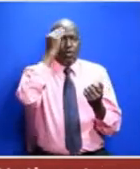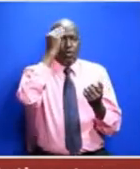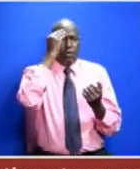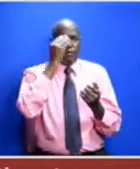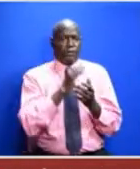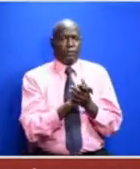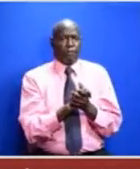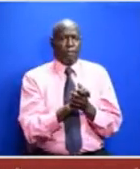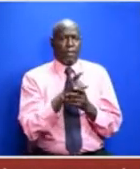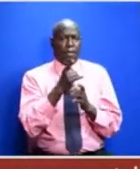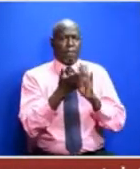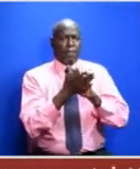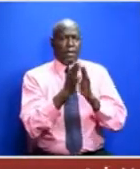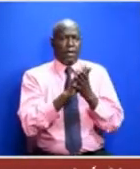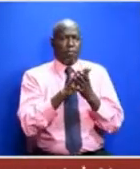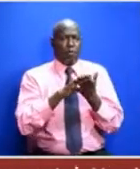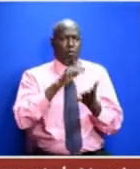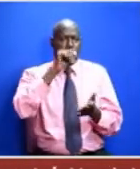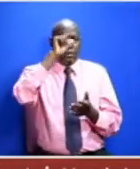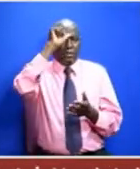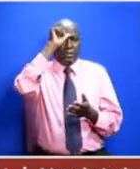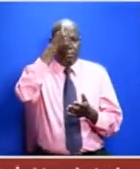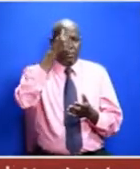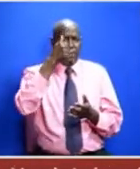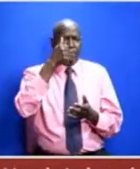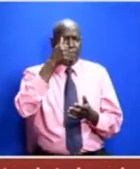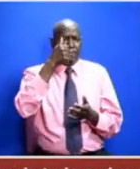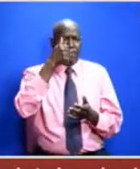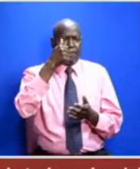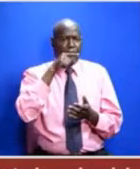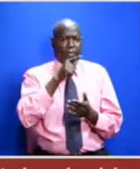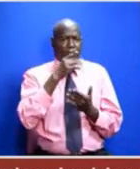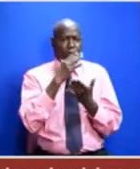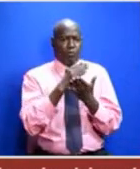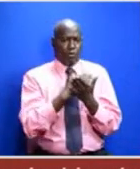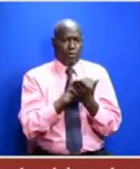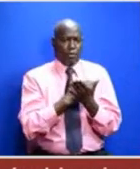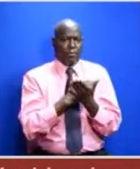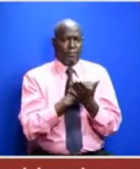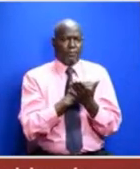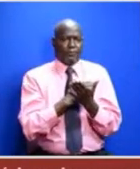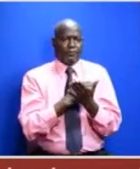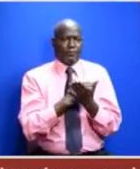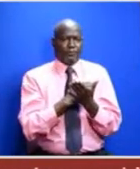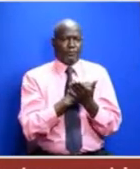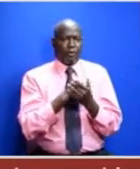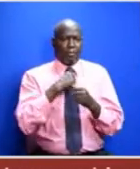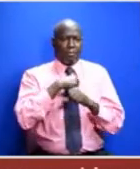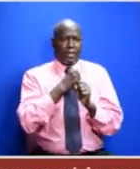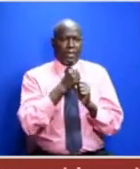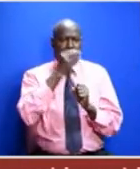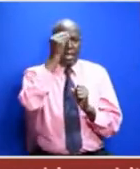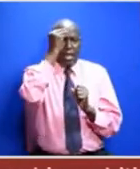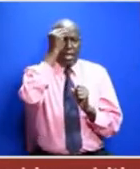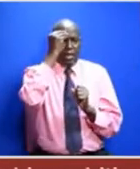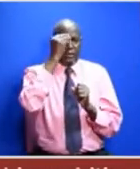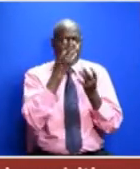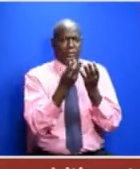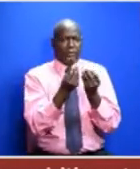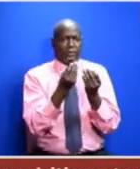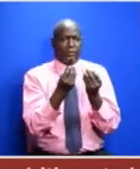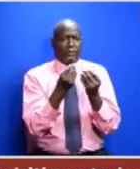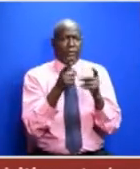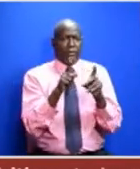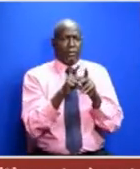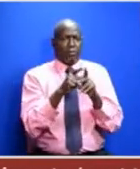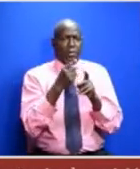knowledge. And they've become even sharper because this program makes learning very easy. And then I've